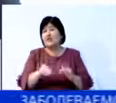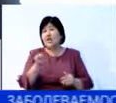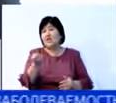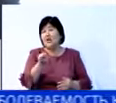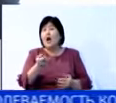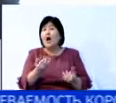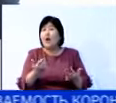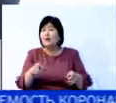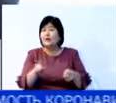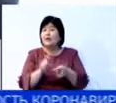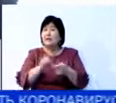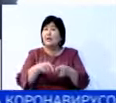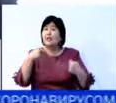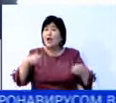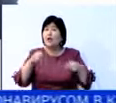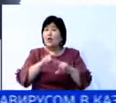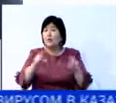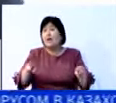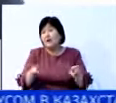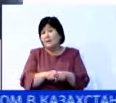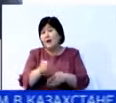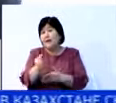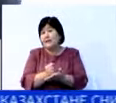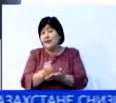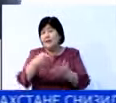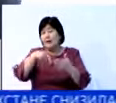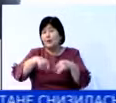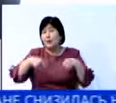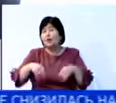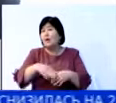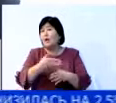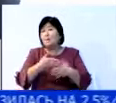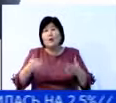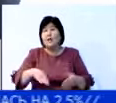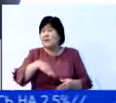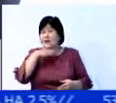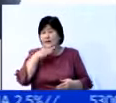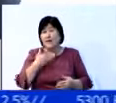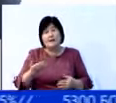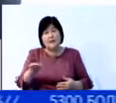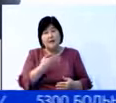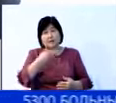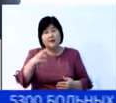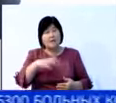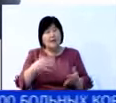А сколько его непосредственно в торговых точках? То есть запасов для внутреннего рынка более чем достаточно. Наши